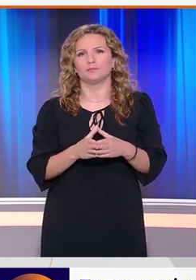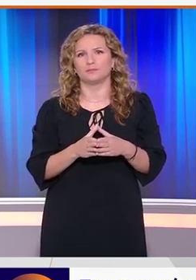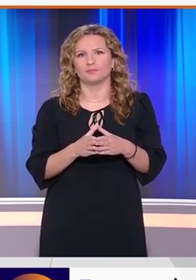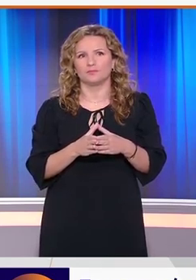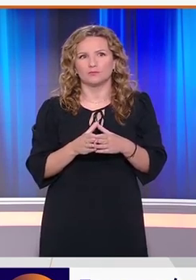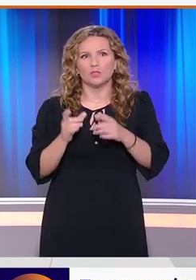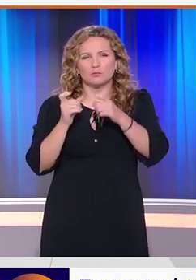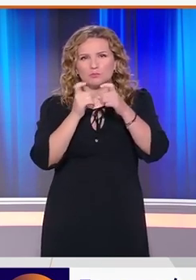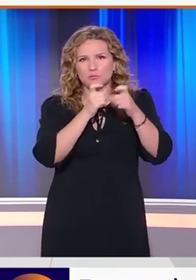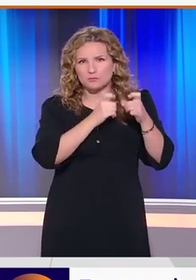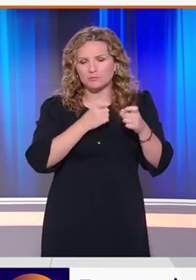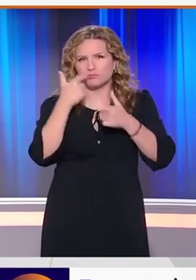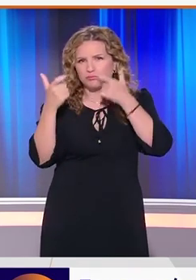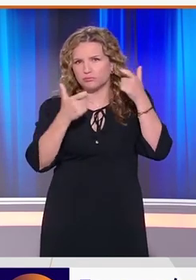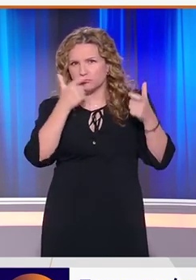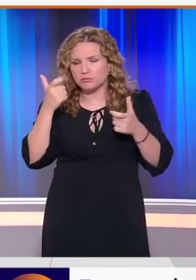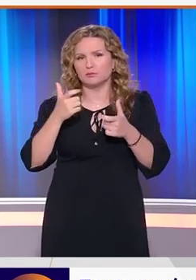Υπότιτλοι AUTHORWAVE